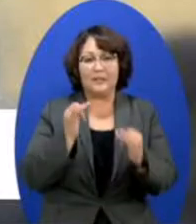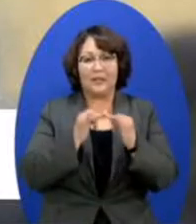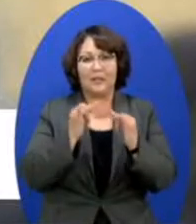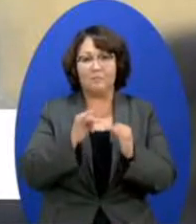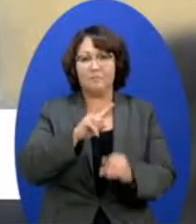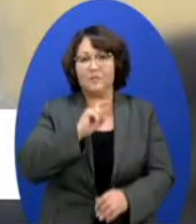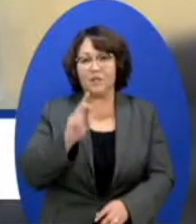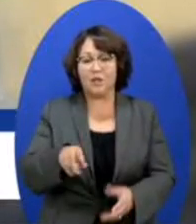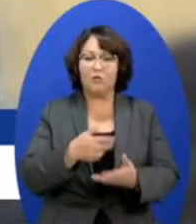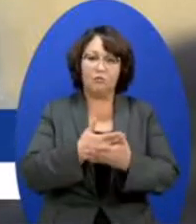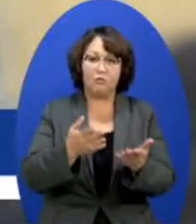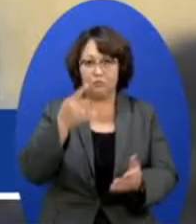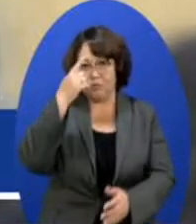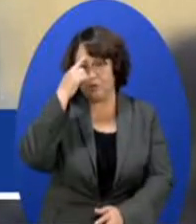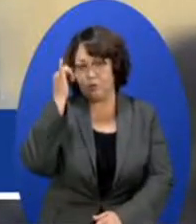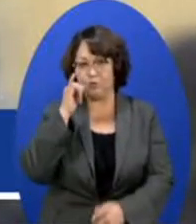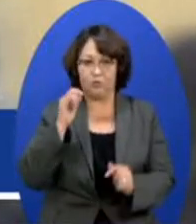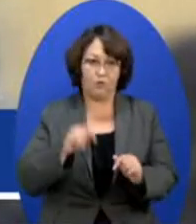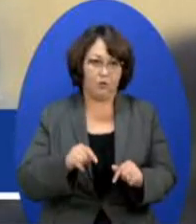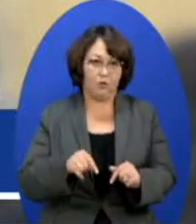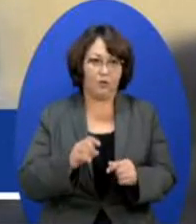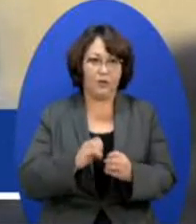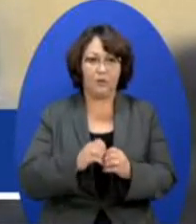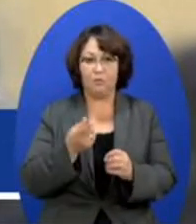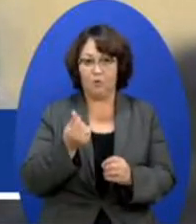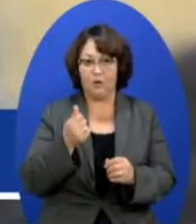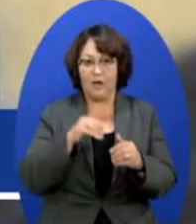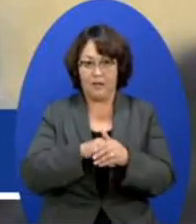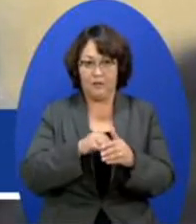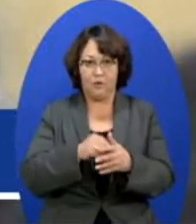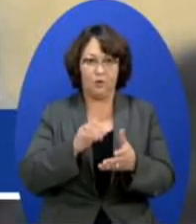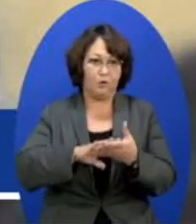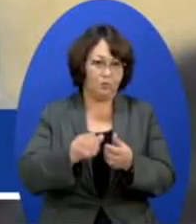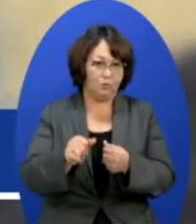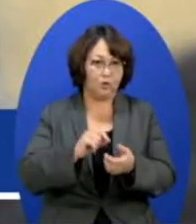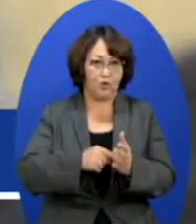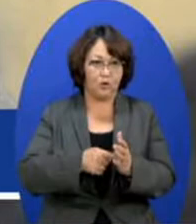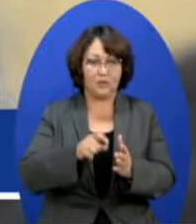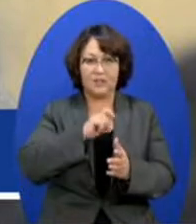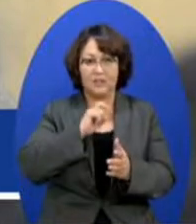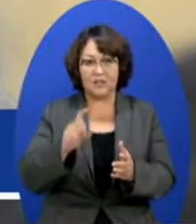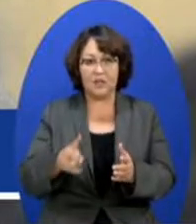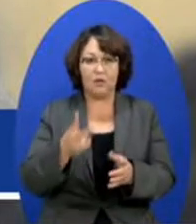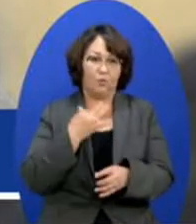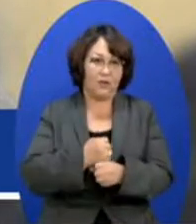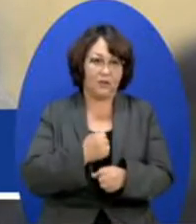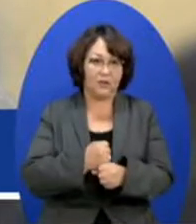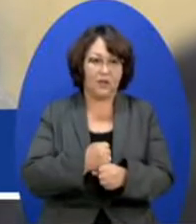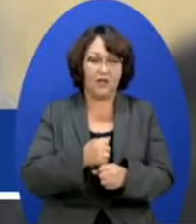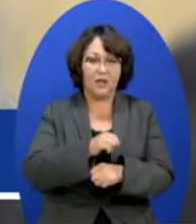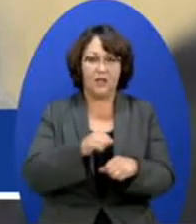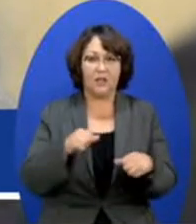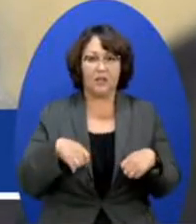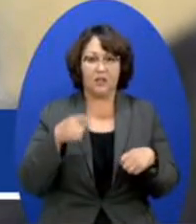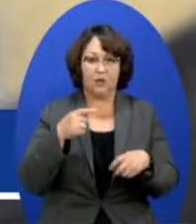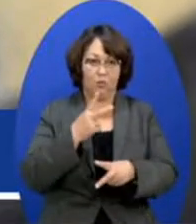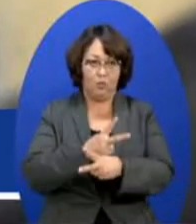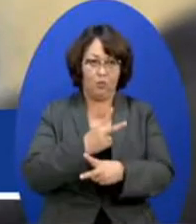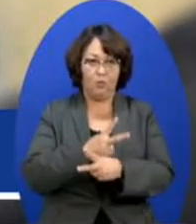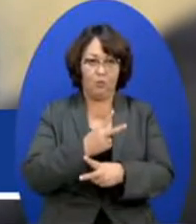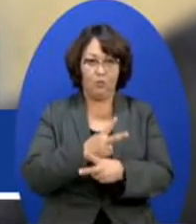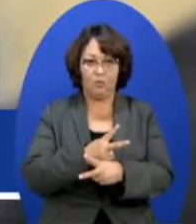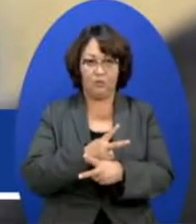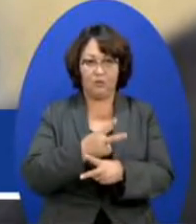олгох үед бол одоо Монгол улсад мөрдөж байгаа мөнгө хадгаламж төлбөр тооцоо зээлийн үйл ажиллагааны болон иргэний хуулиуд